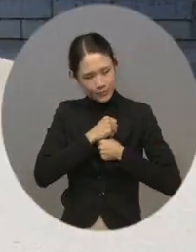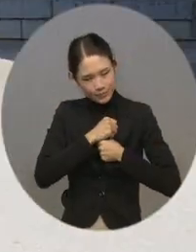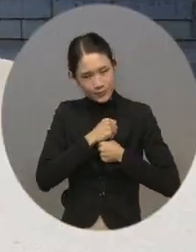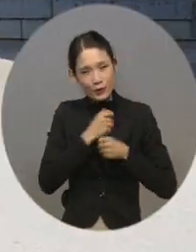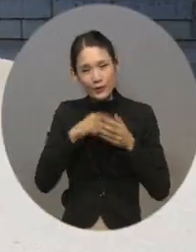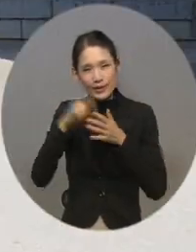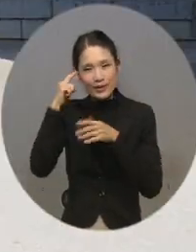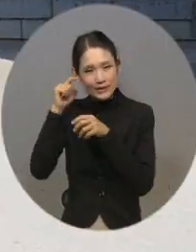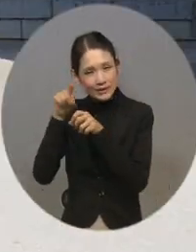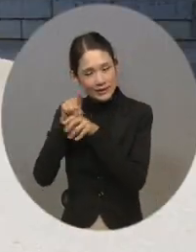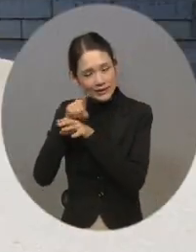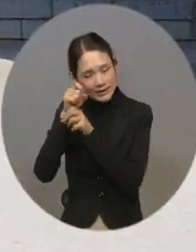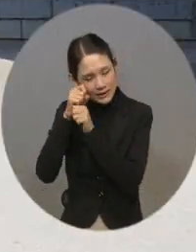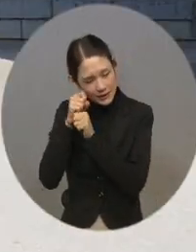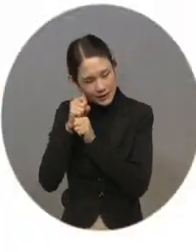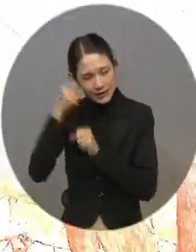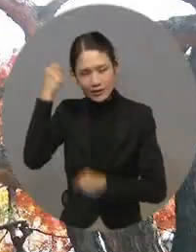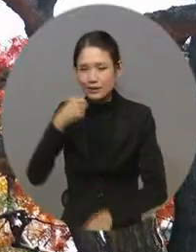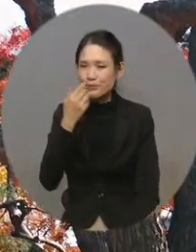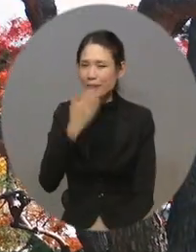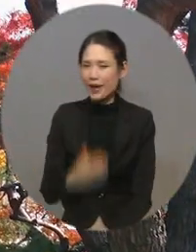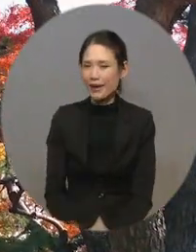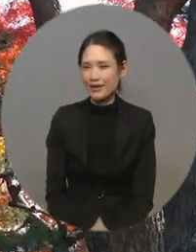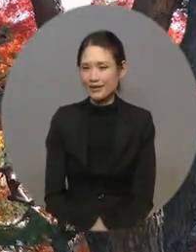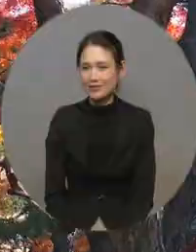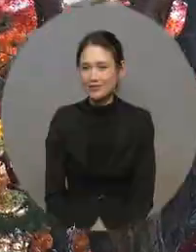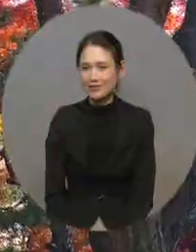신념을 느낄 수 있는 곳입니다.